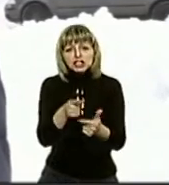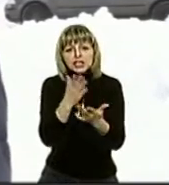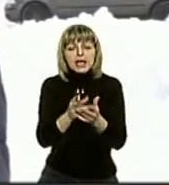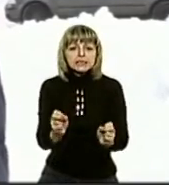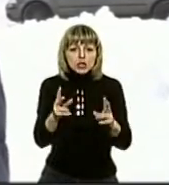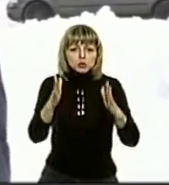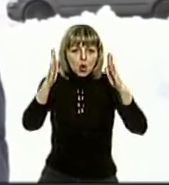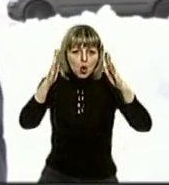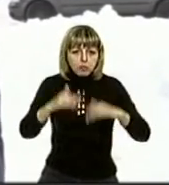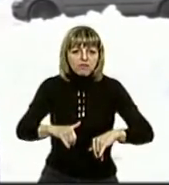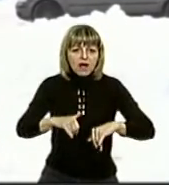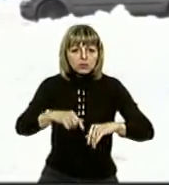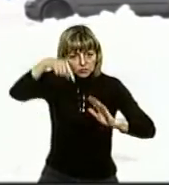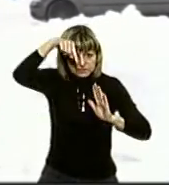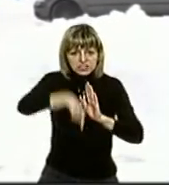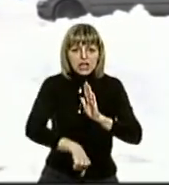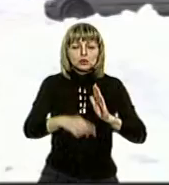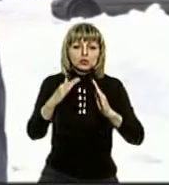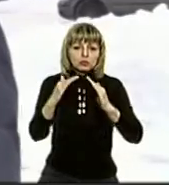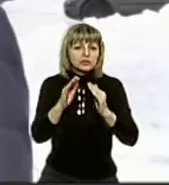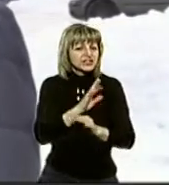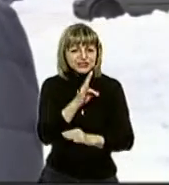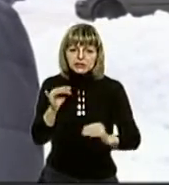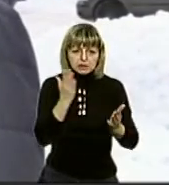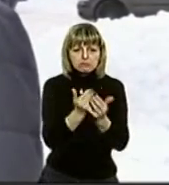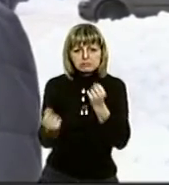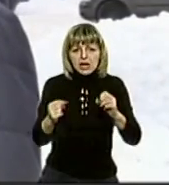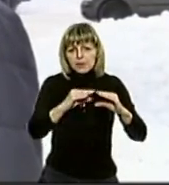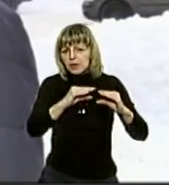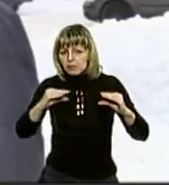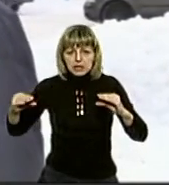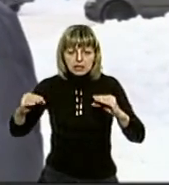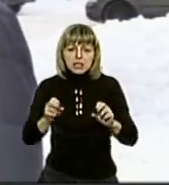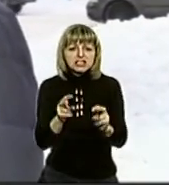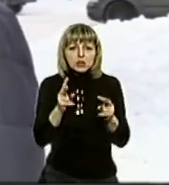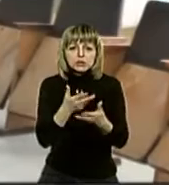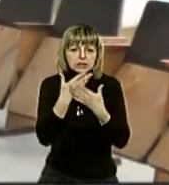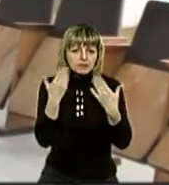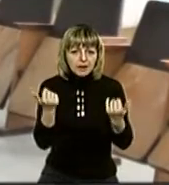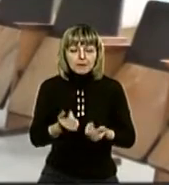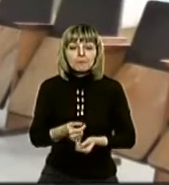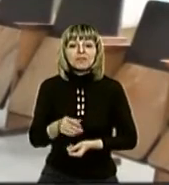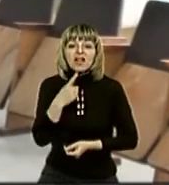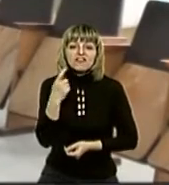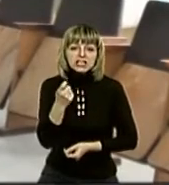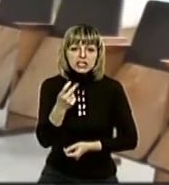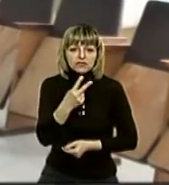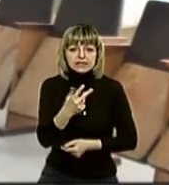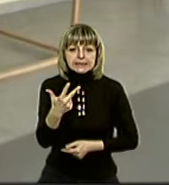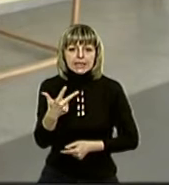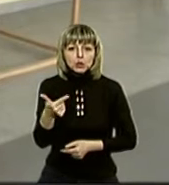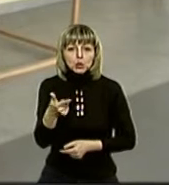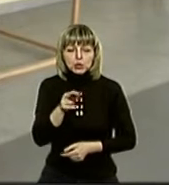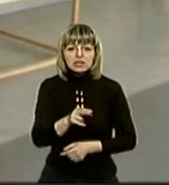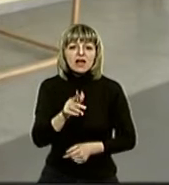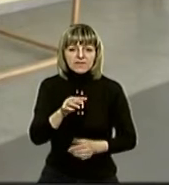загроза обвалу всередину будівлі? Ні, немає, там панельне перекриття, там нічого, загрози ніякої немає. У неділю, 23 грудня,